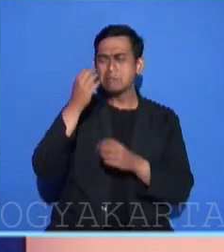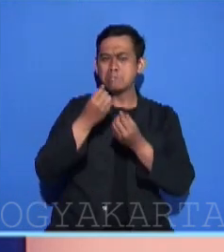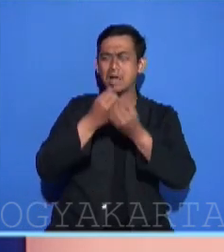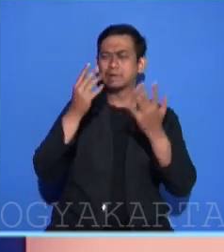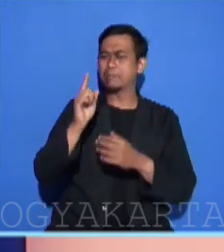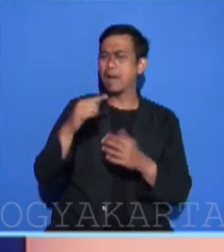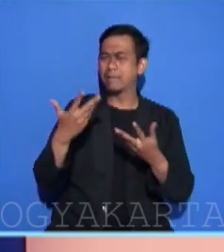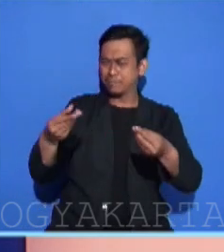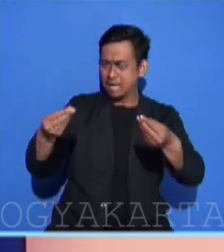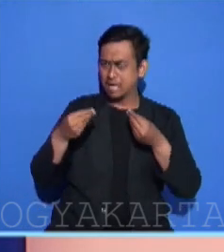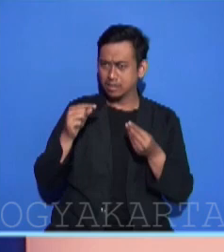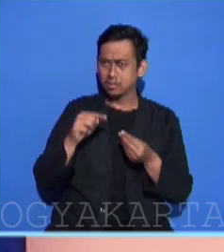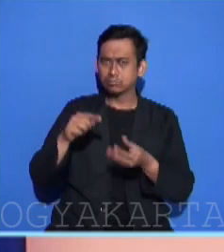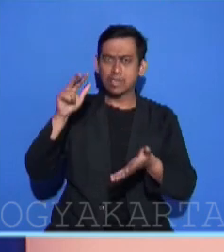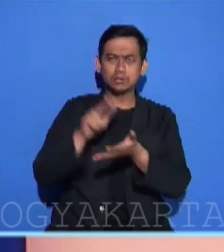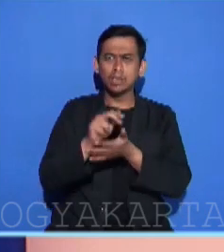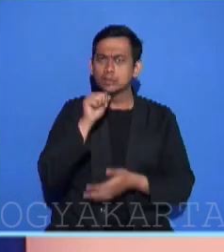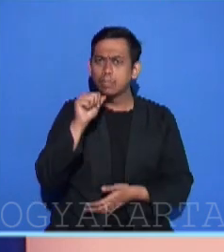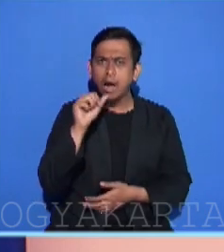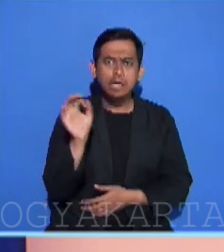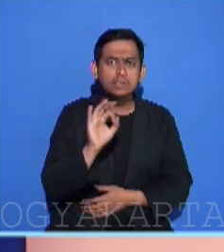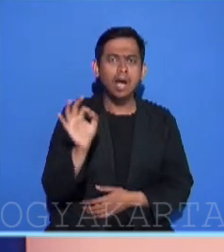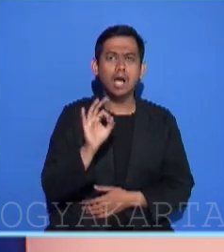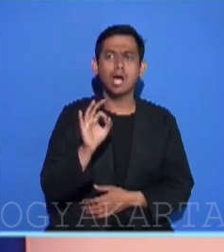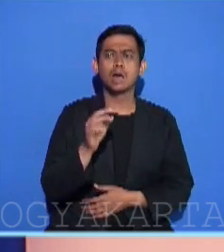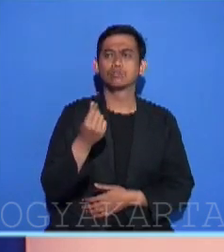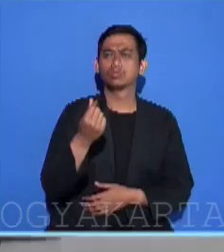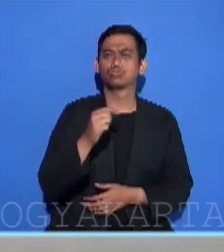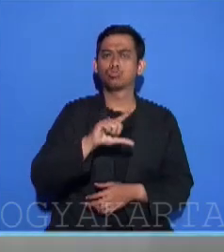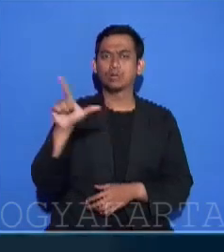diberikan surat kepemilikan sah meski sudah lunas pembayaran pembelian.